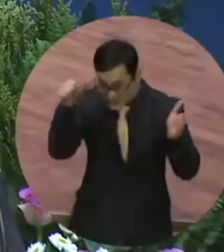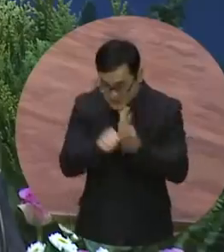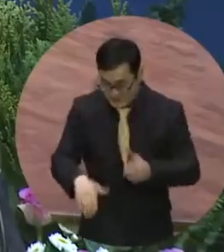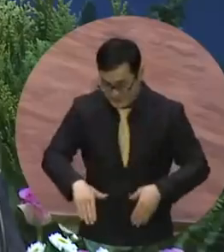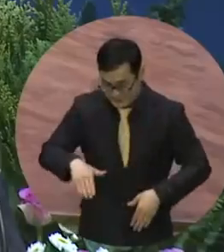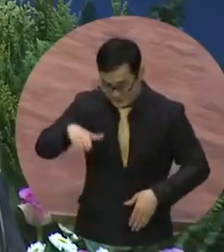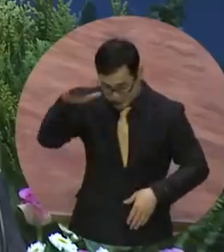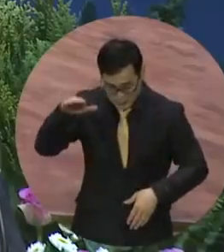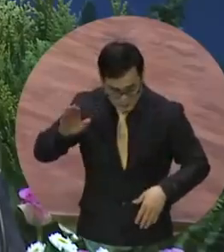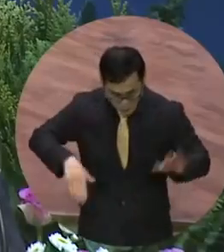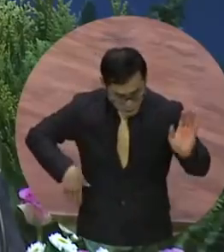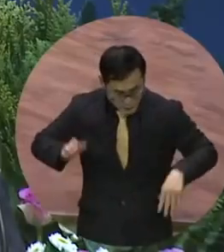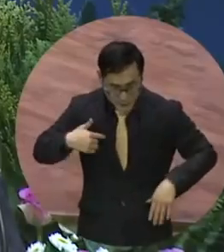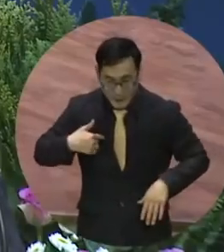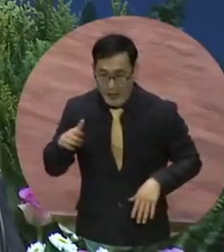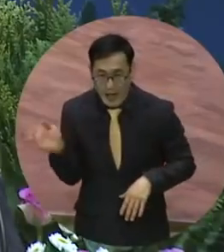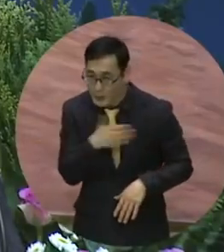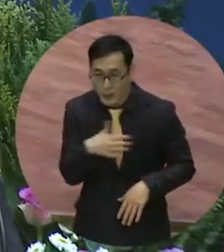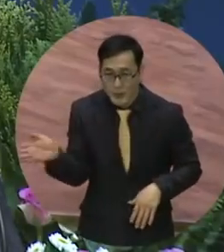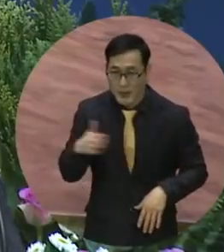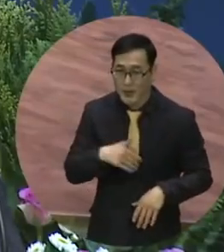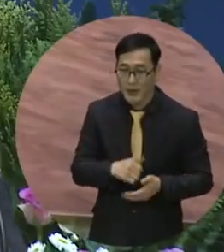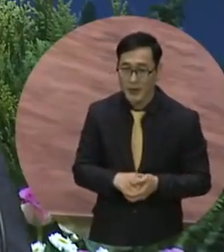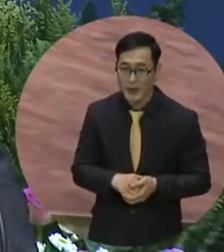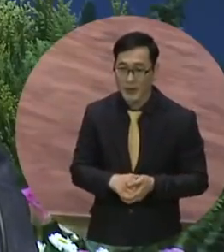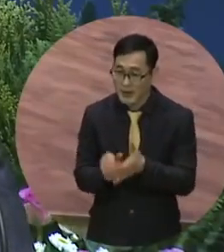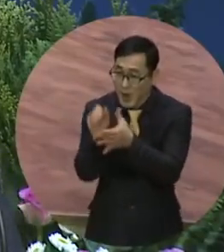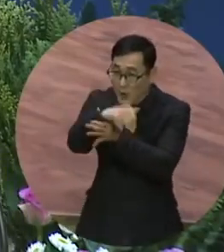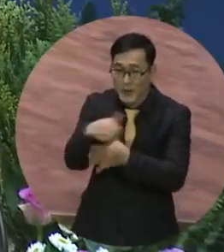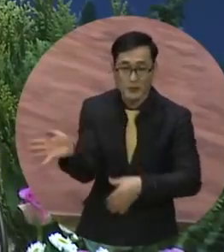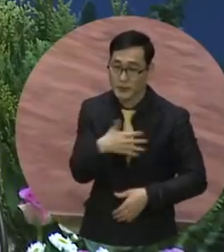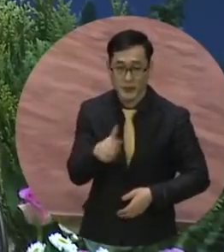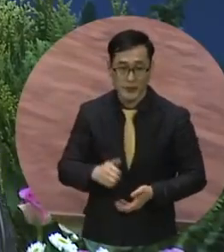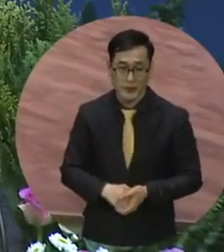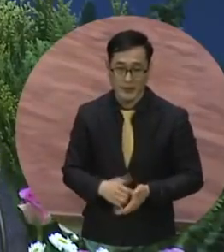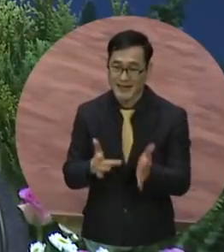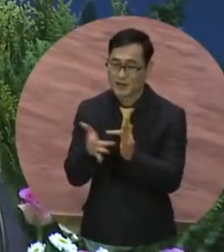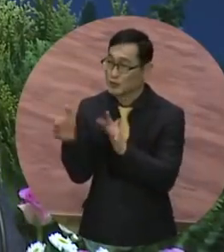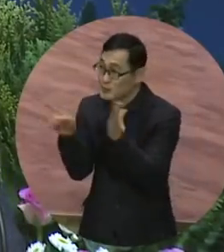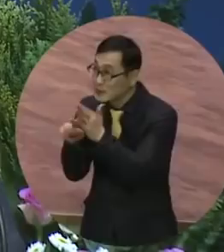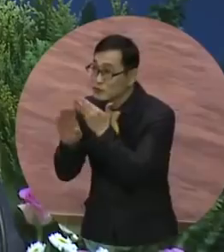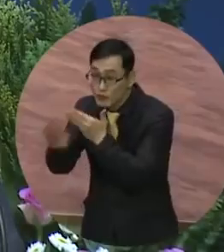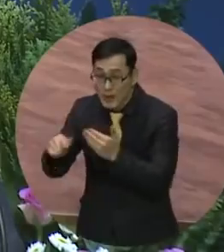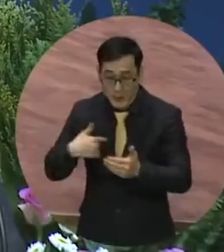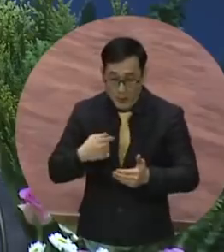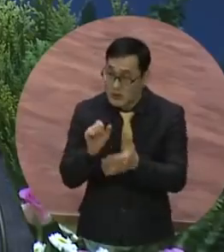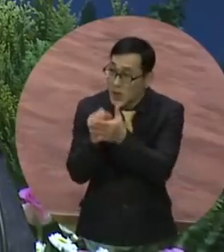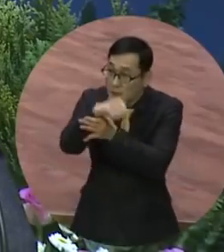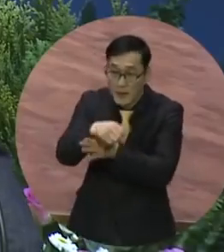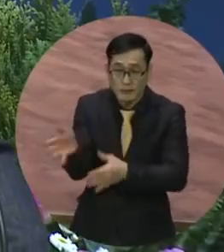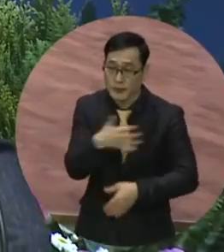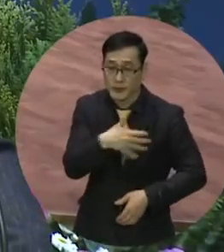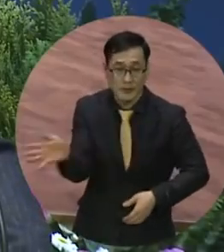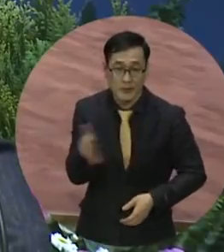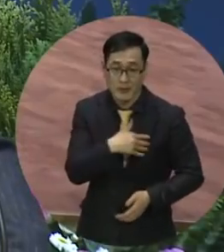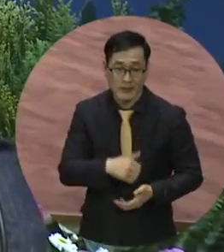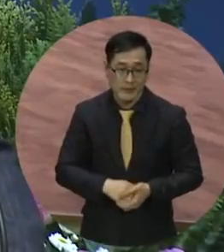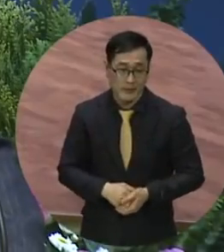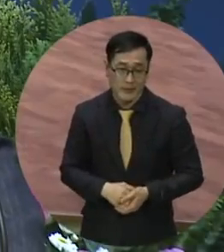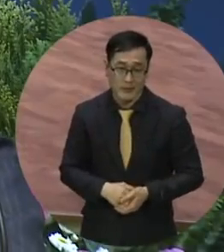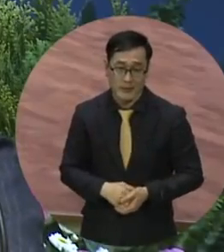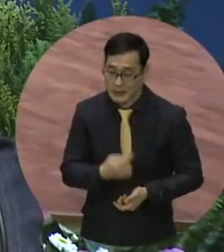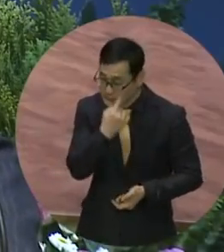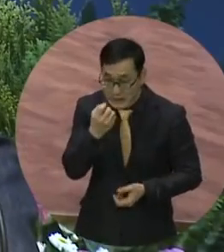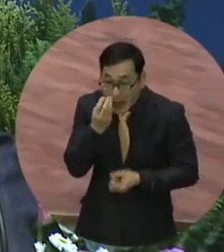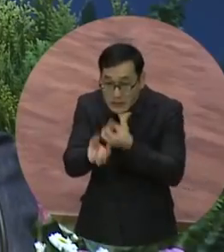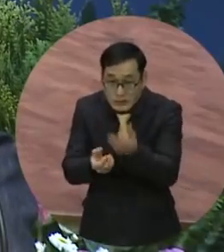다 쪼아가버려가지고. 적시로 순종한 게 없어. 그 예수 믿고 뭐 증거 없어. 뭐. 별로 할 말이 없어. 다